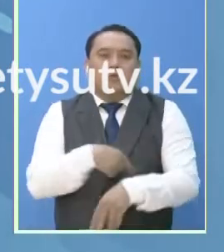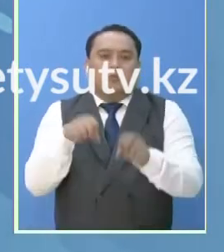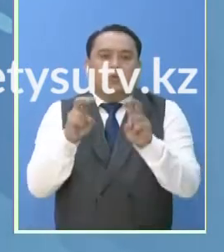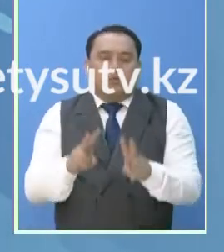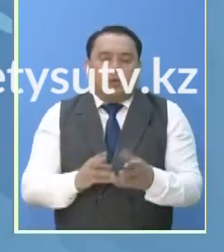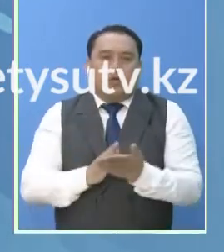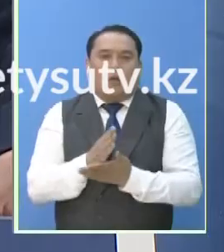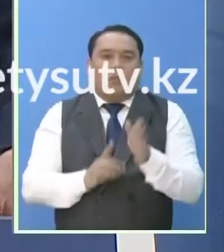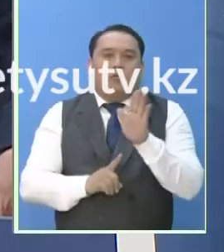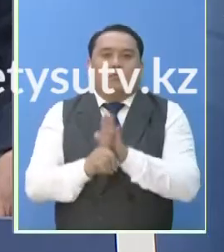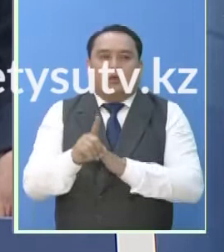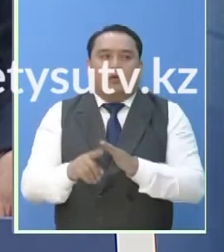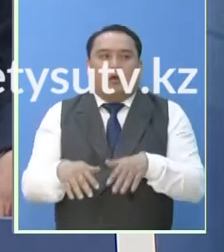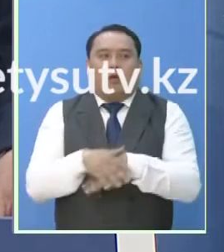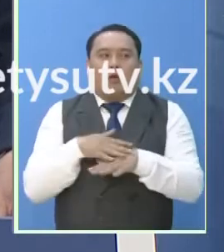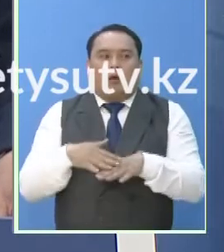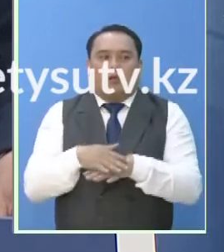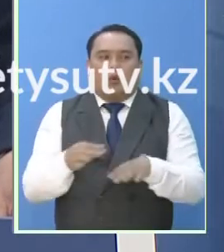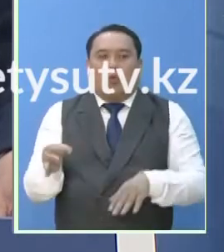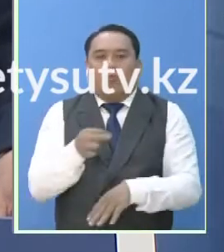ойыстық дегендей. Жалпы енді облысқа бізде